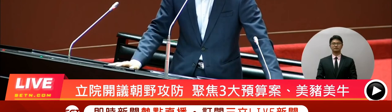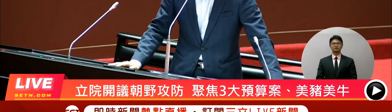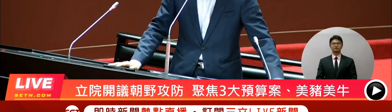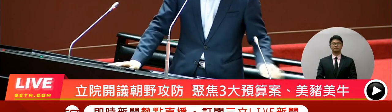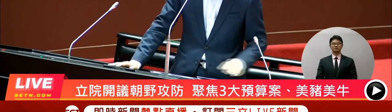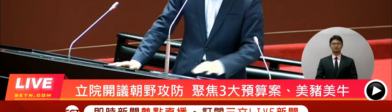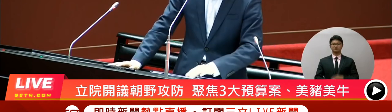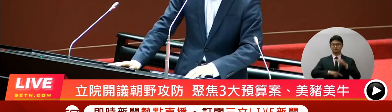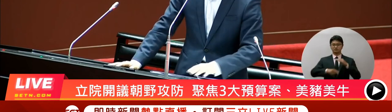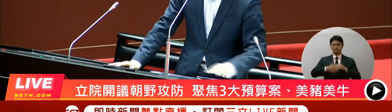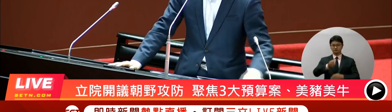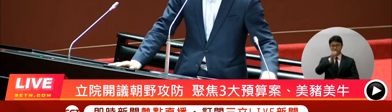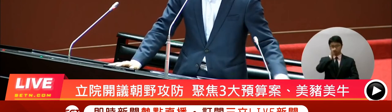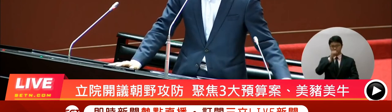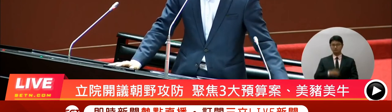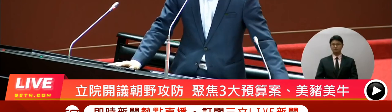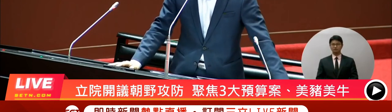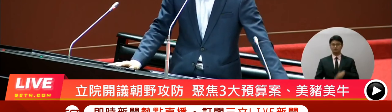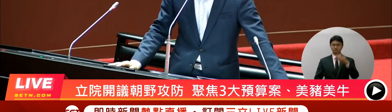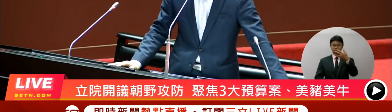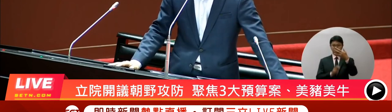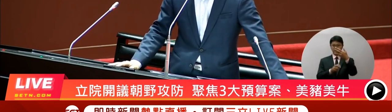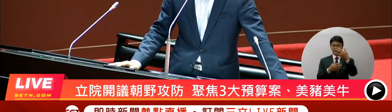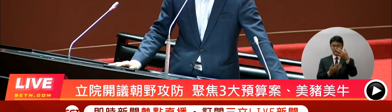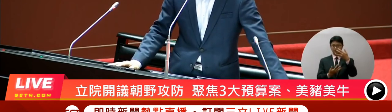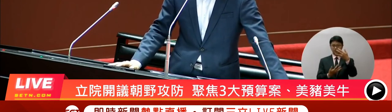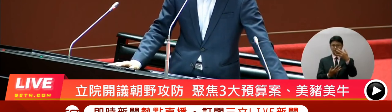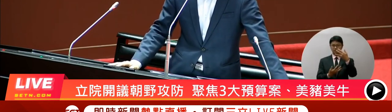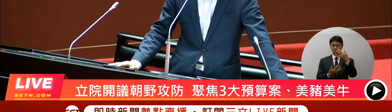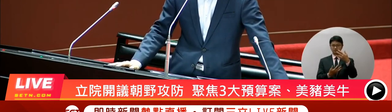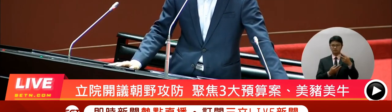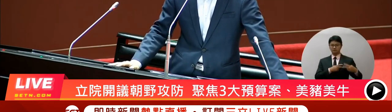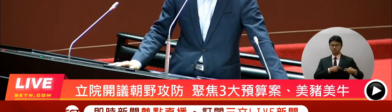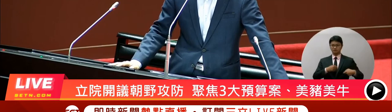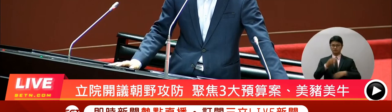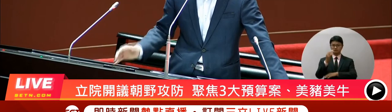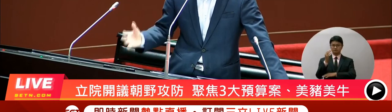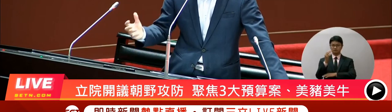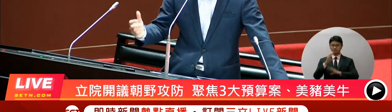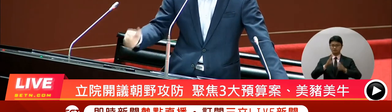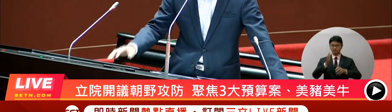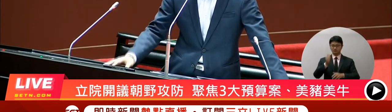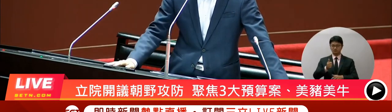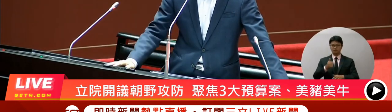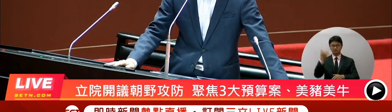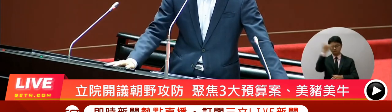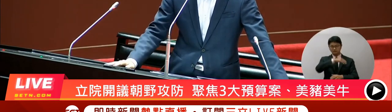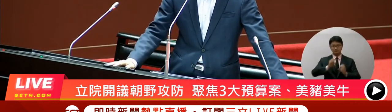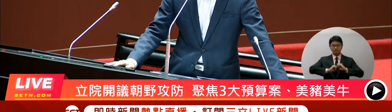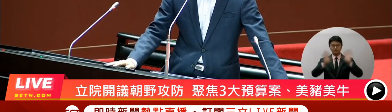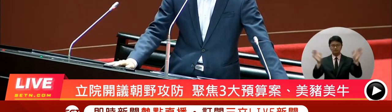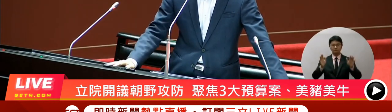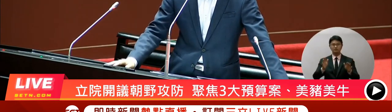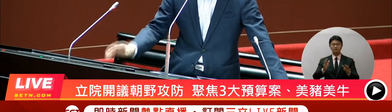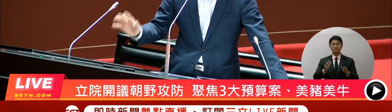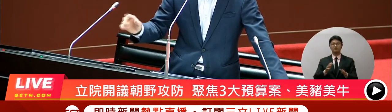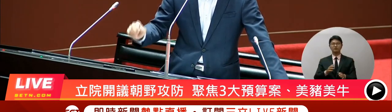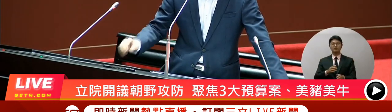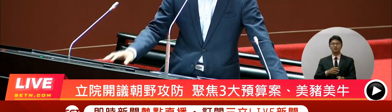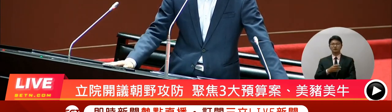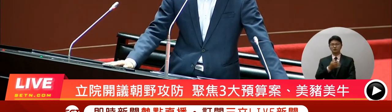院长好， 委员你好。 8月28号，蔡英文政府突然宣布开放瘦精猪肉进口。从